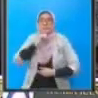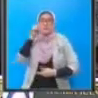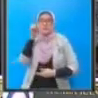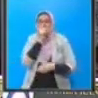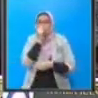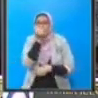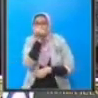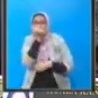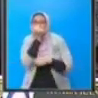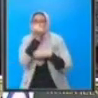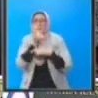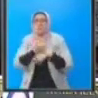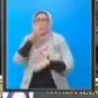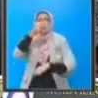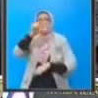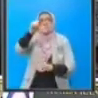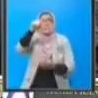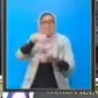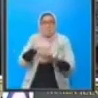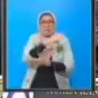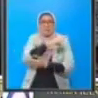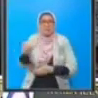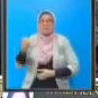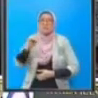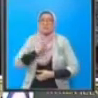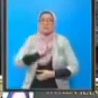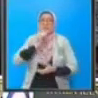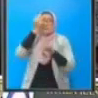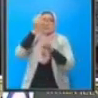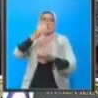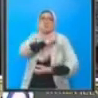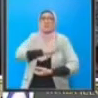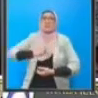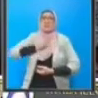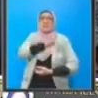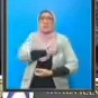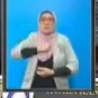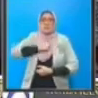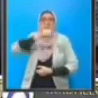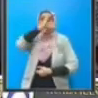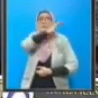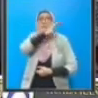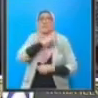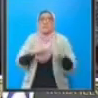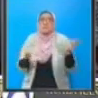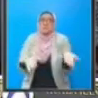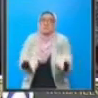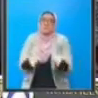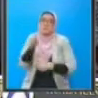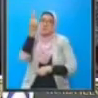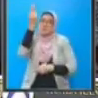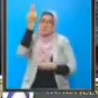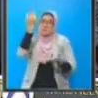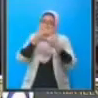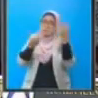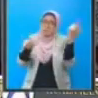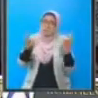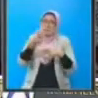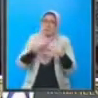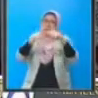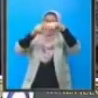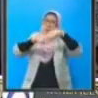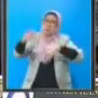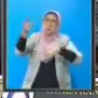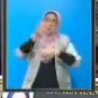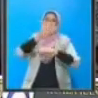menyembunyikan pakai minyak dan saya telah memohon maaf kepada speaker ke Pulanglah kepada speaker Nike